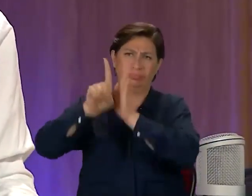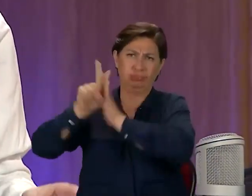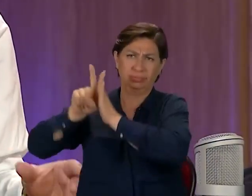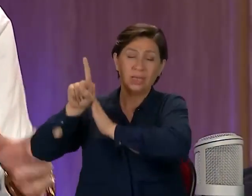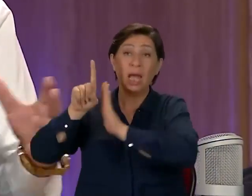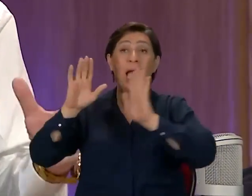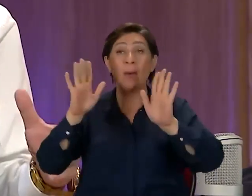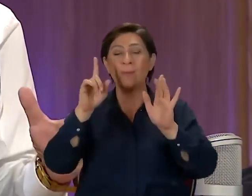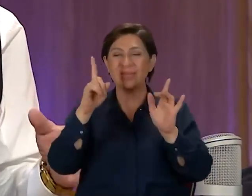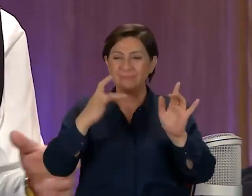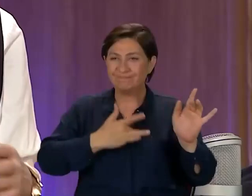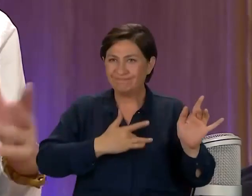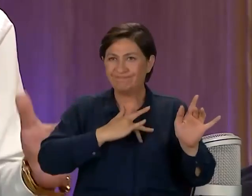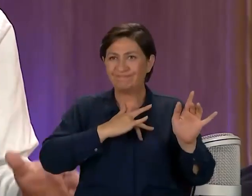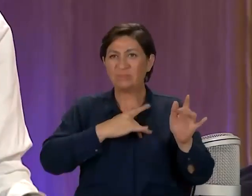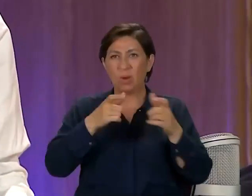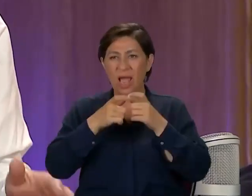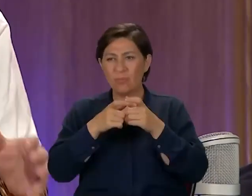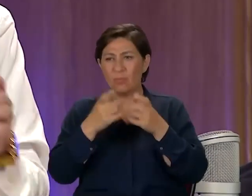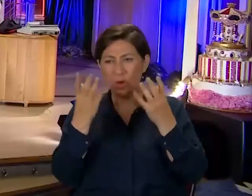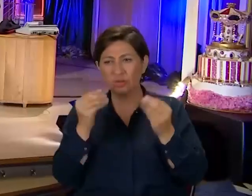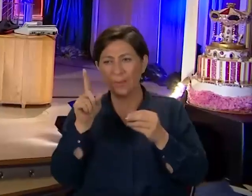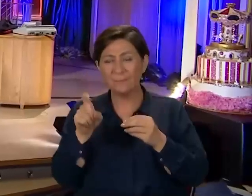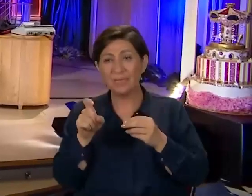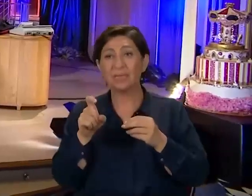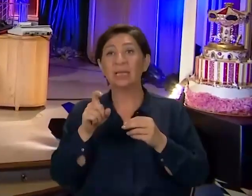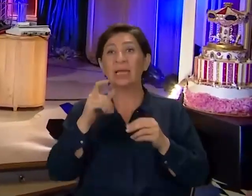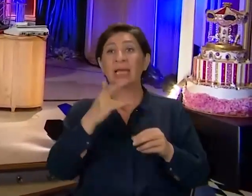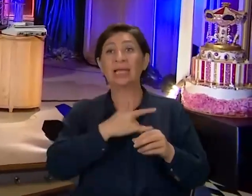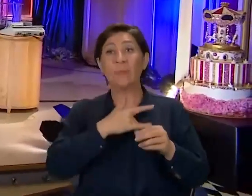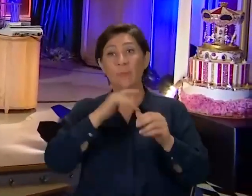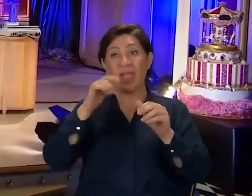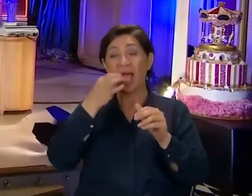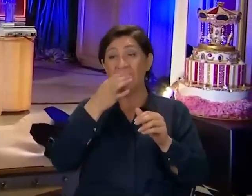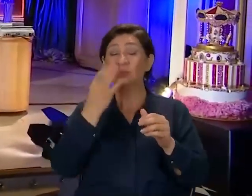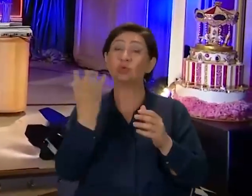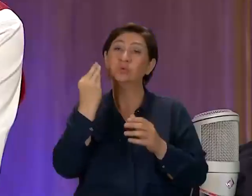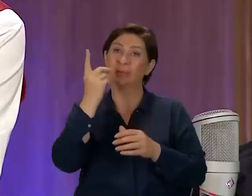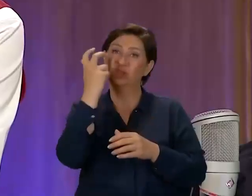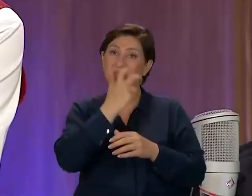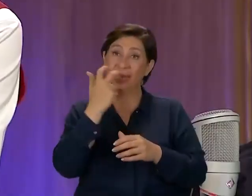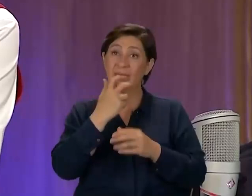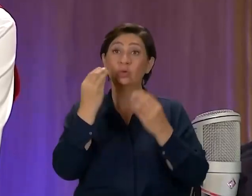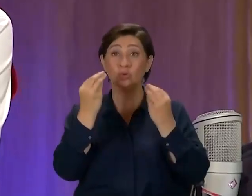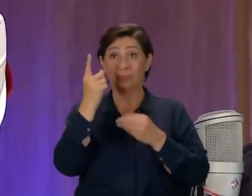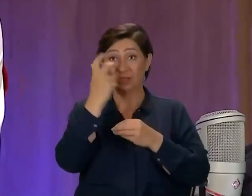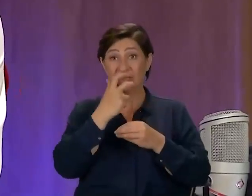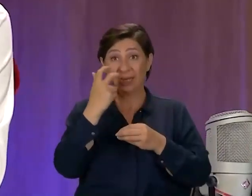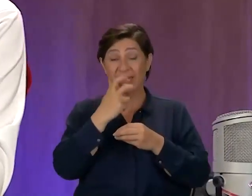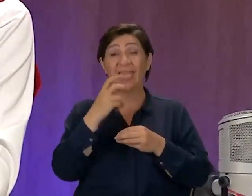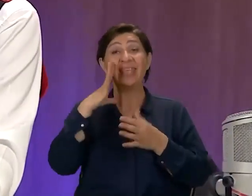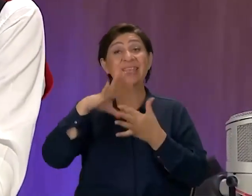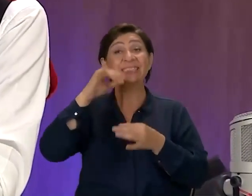velakin... Bir tereddüt var. Ya bu albümlerde de olacak mı? Şimdi Kalbimin Ankara'sı çok güzel bir şarkı. Güzel bir iş yaptı. Çok